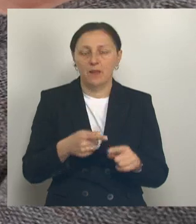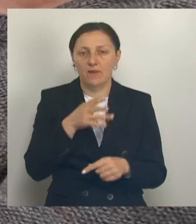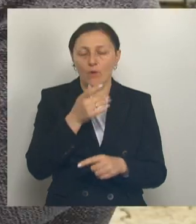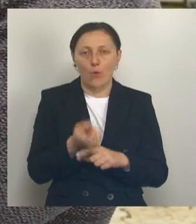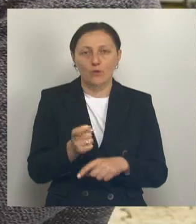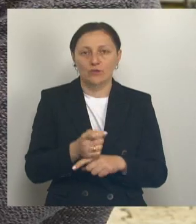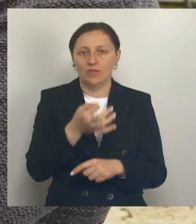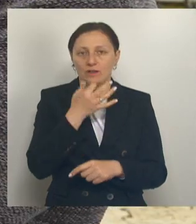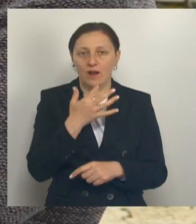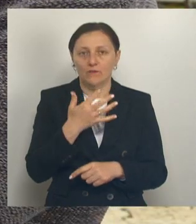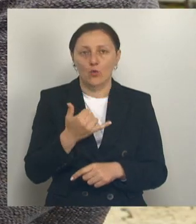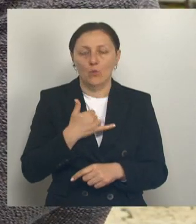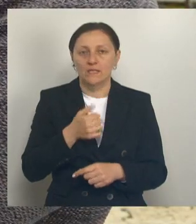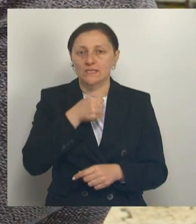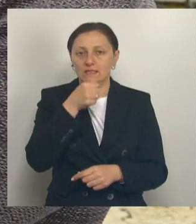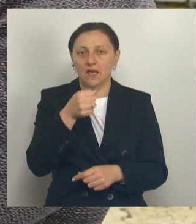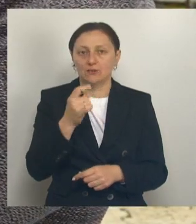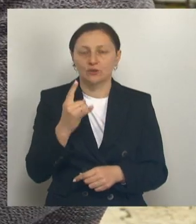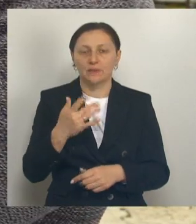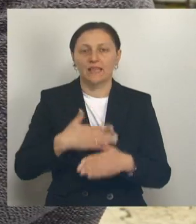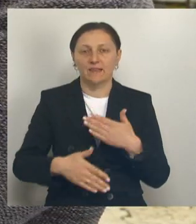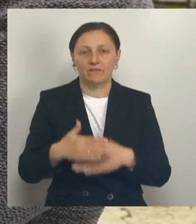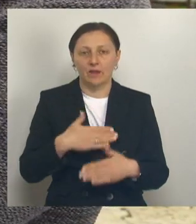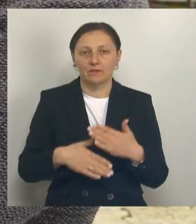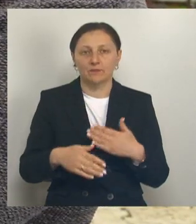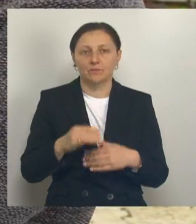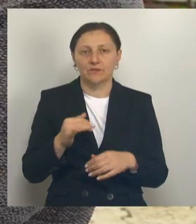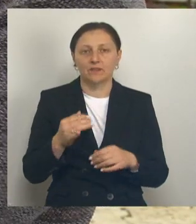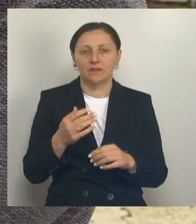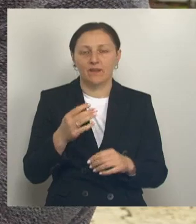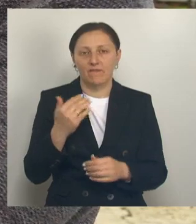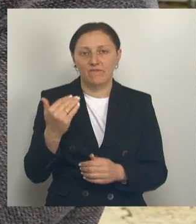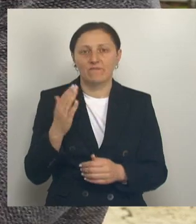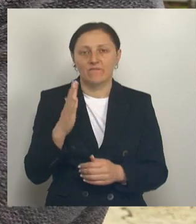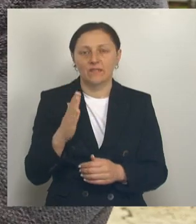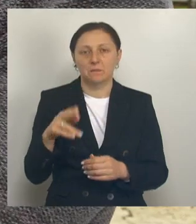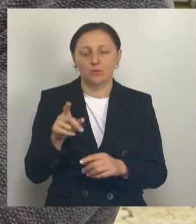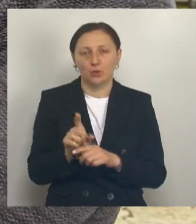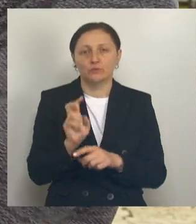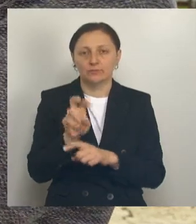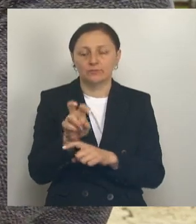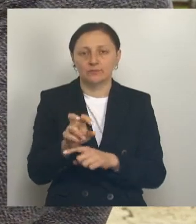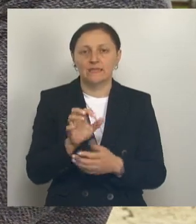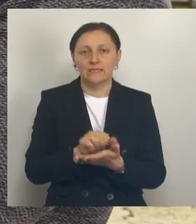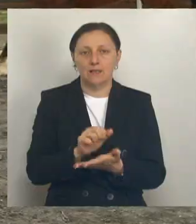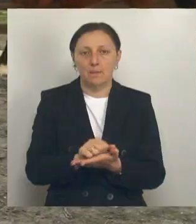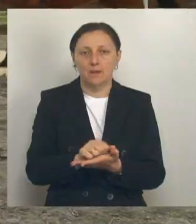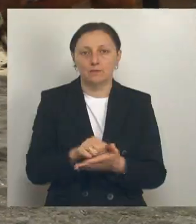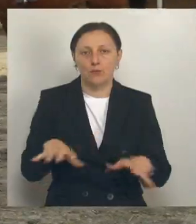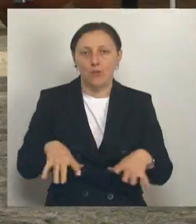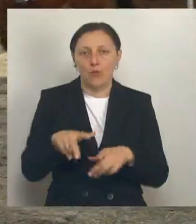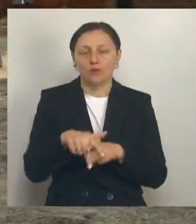нравится он меня старший ребенок инвалид и Владимир Дмитриевич тоже с ним занимается и по терапии